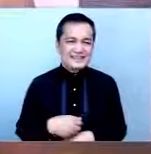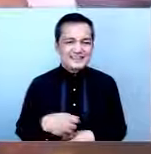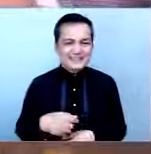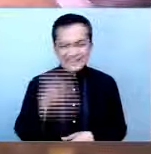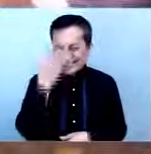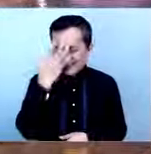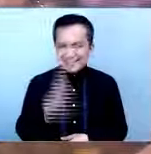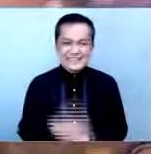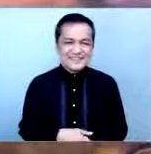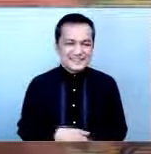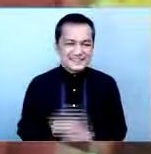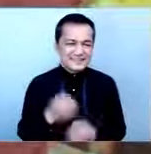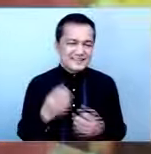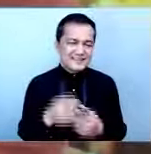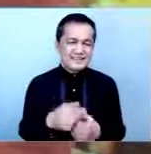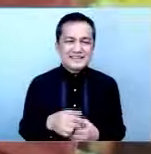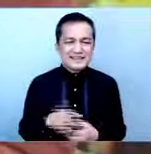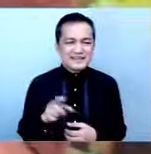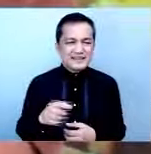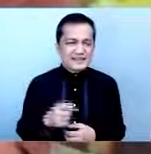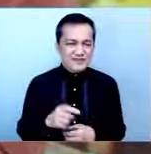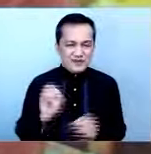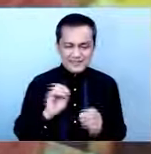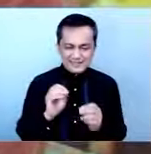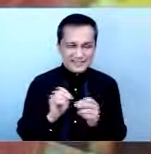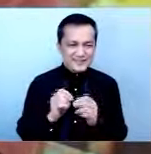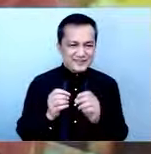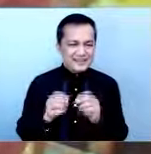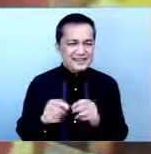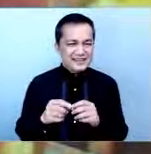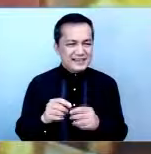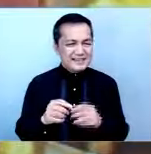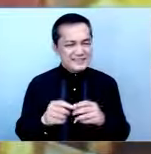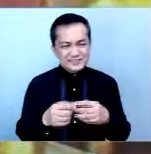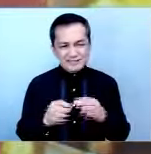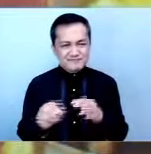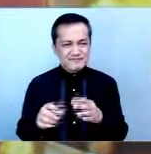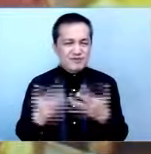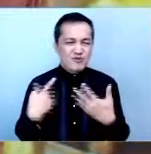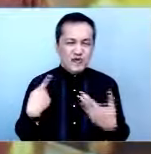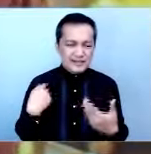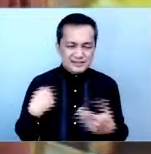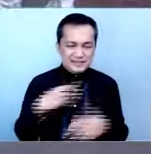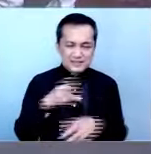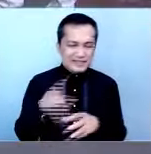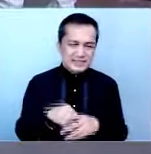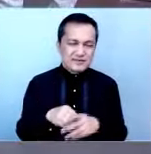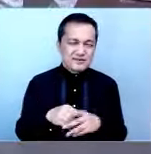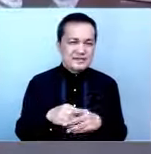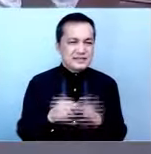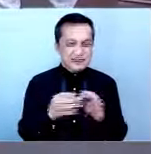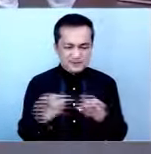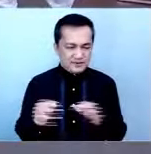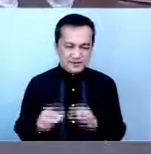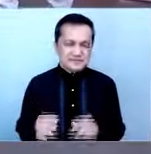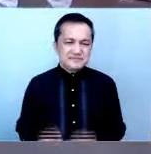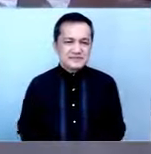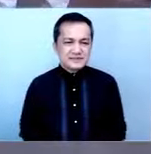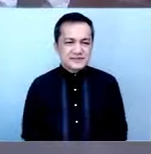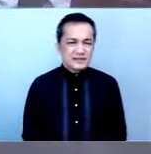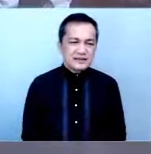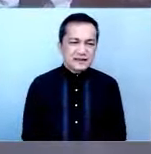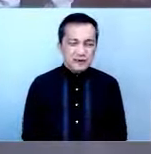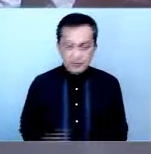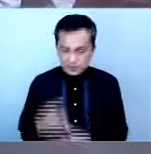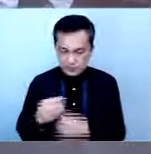Ang galing. Ang daming entry for today. Wala sa script lahat ito, yan. Ito po, fruit cup. Tapos, ayun. Very refreshing. Yes. Pwede rin yung fruit cup na